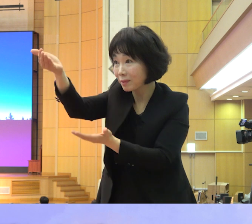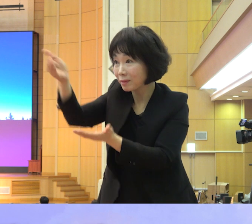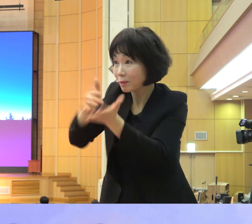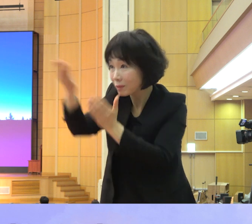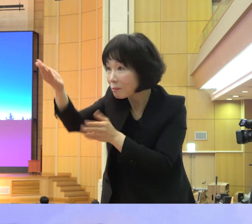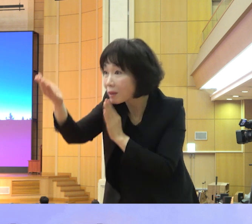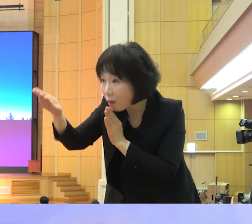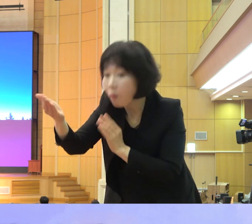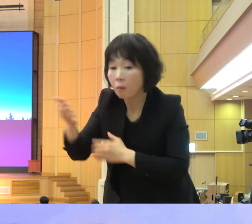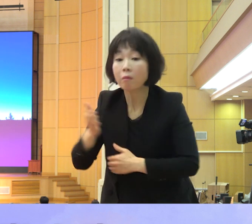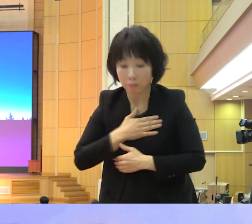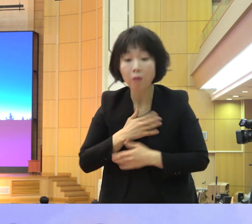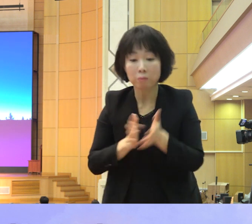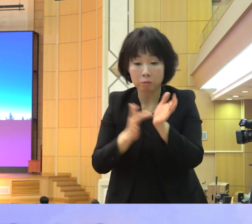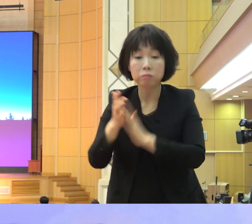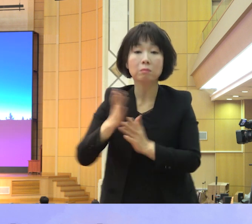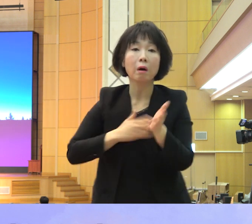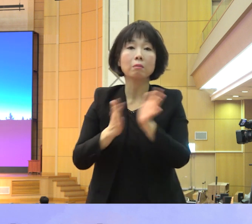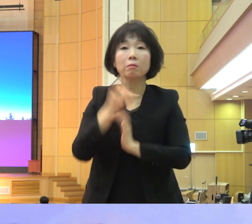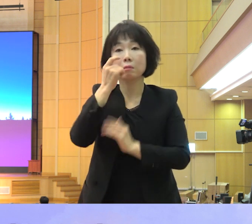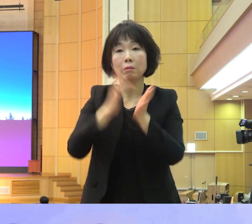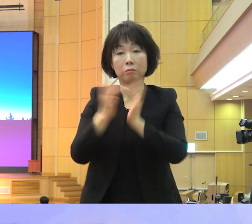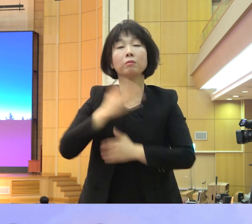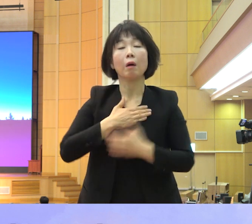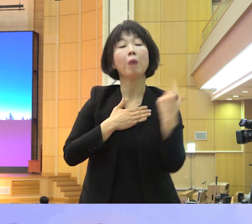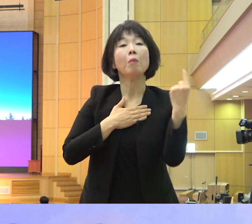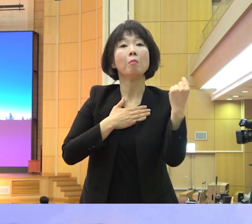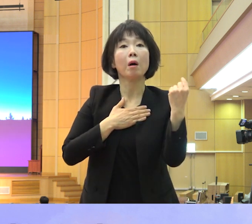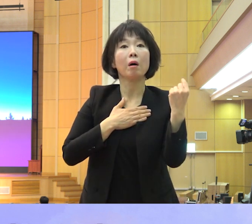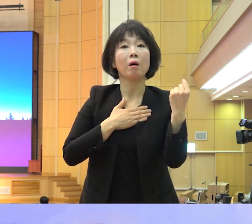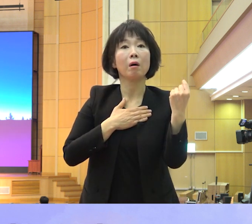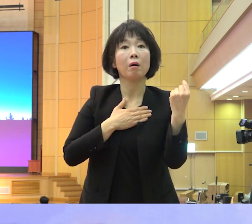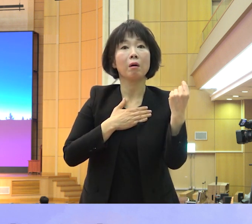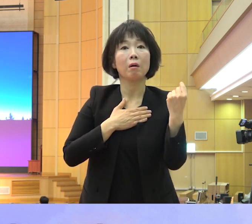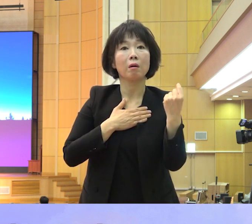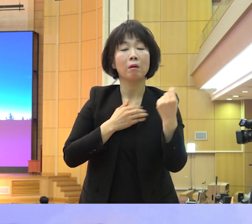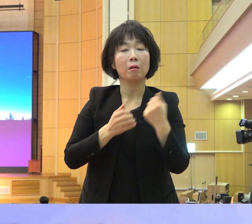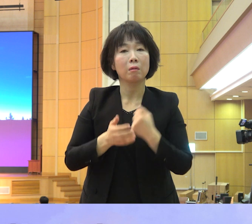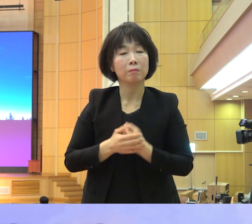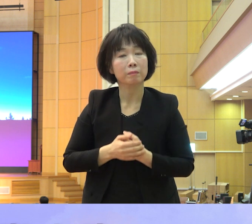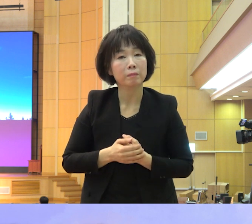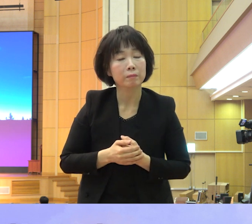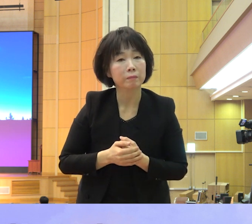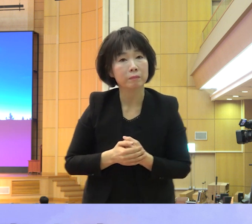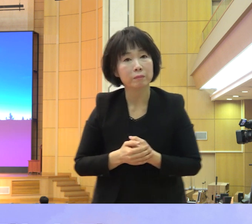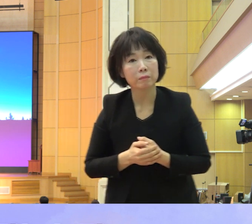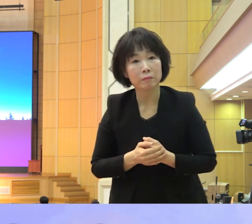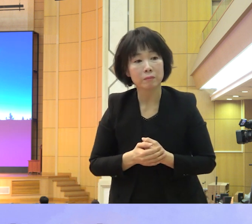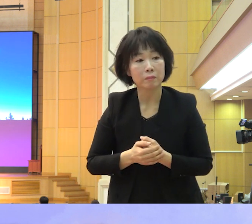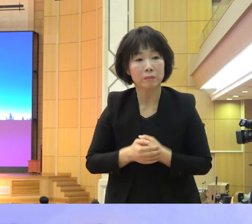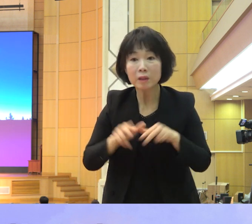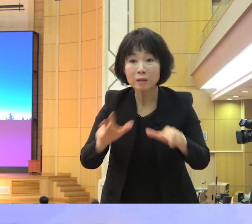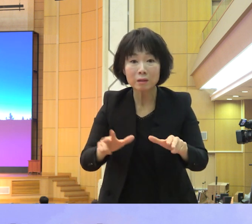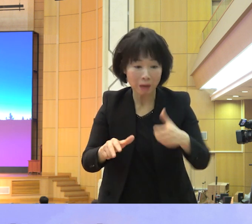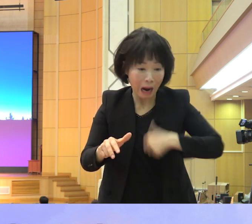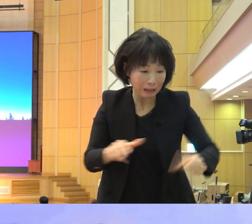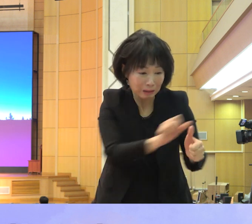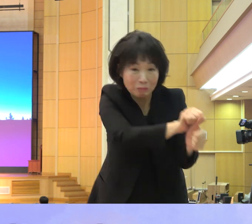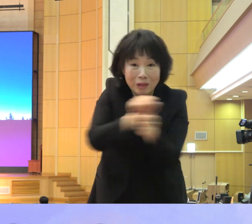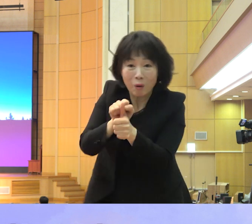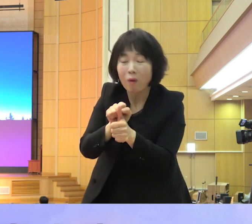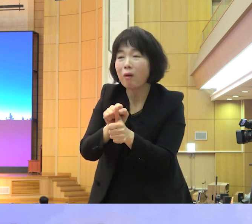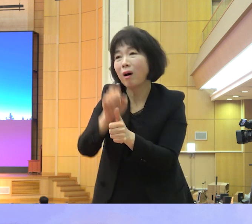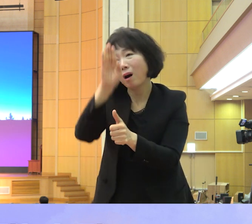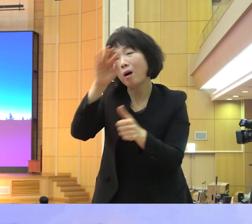분입니까? 그렇소. 내가 당신에게 내 아이를 고치려고 데려왔는데 당신이 없어서